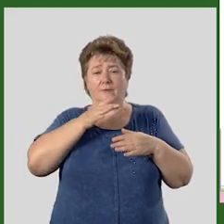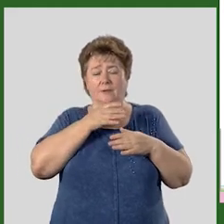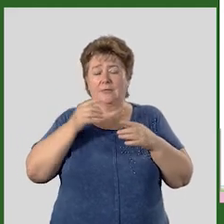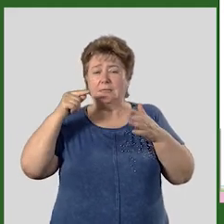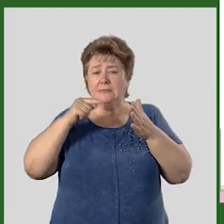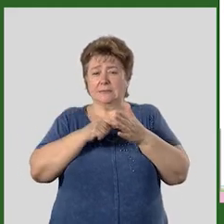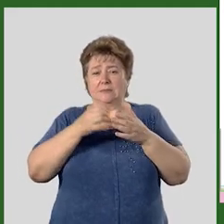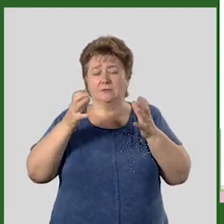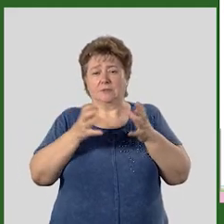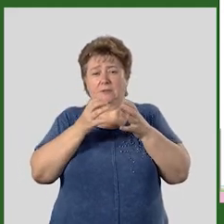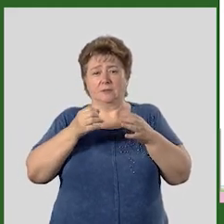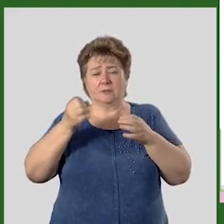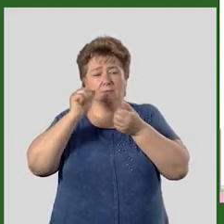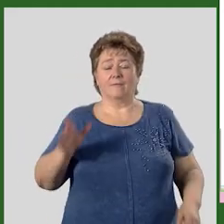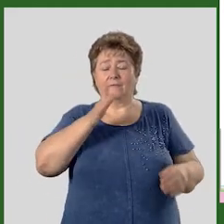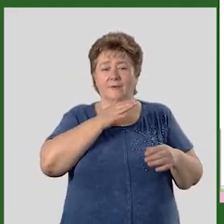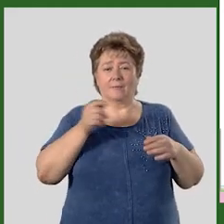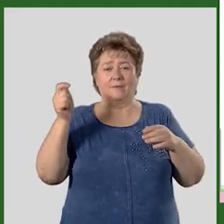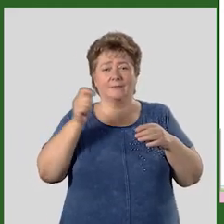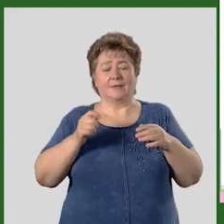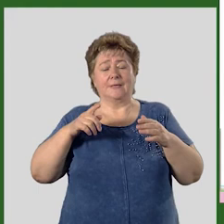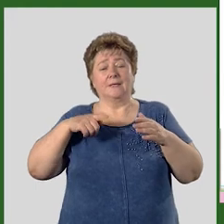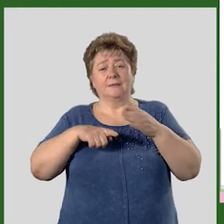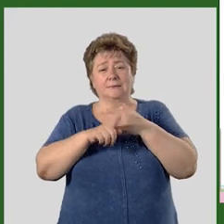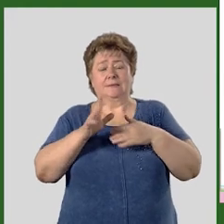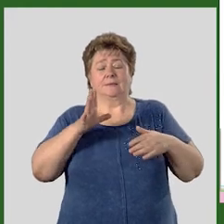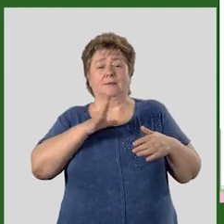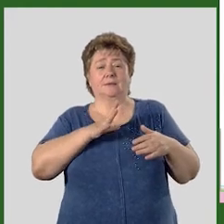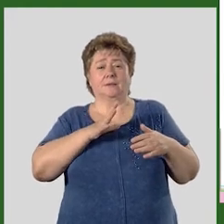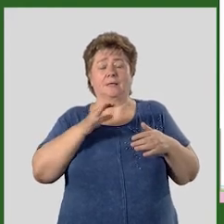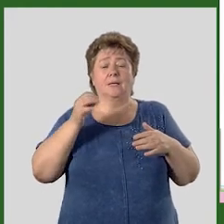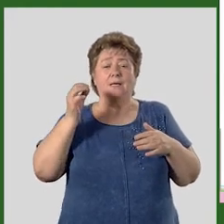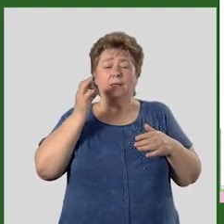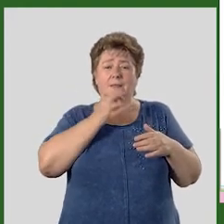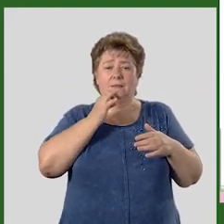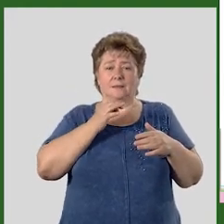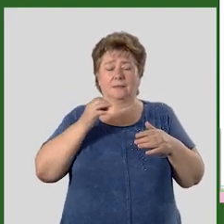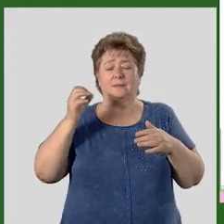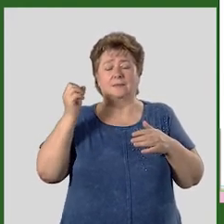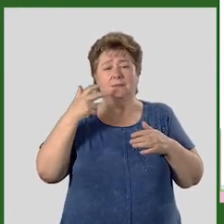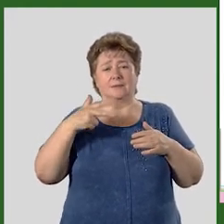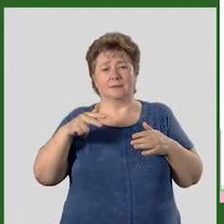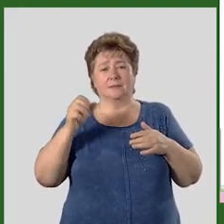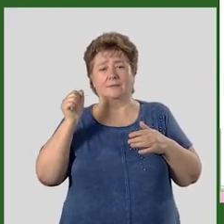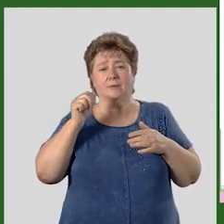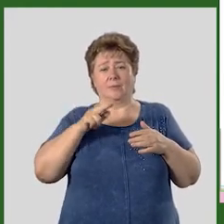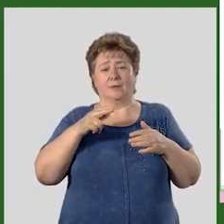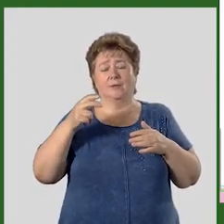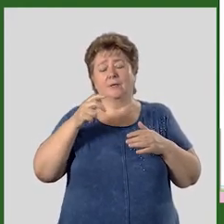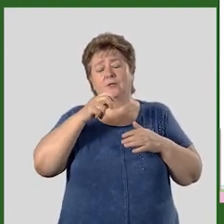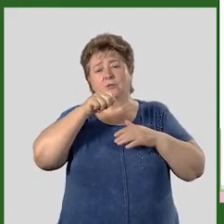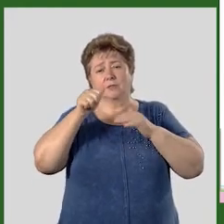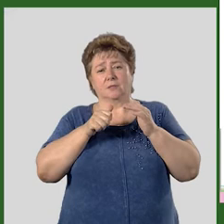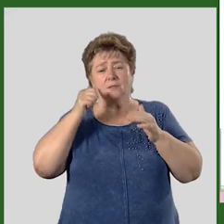целью сохранения угля во время войны, стала Германия с 30 апреля